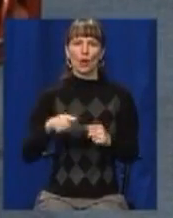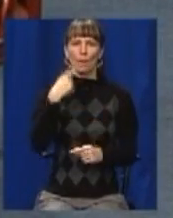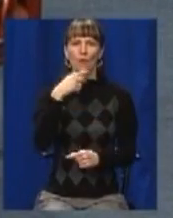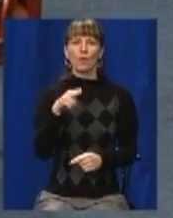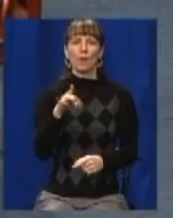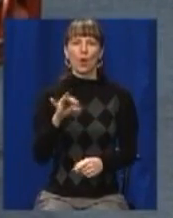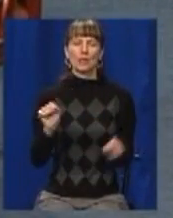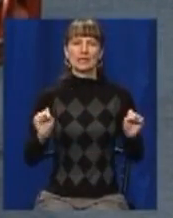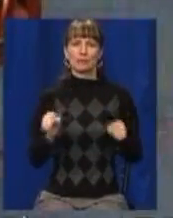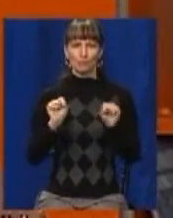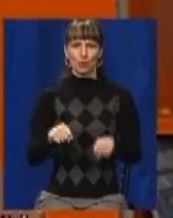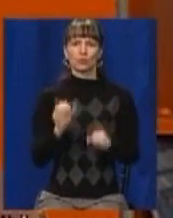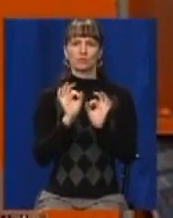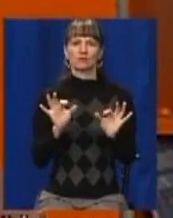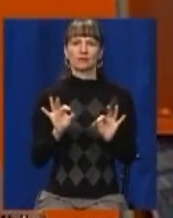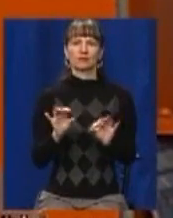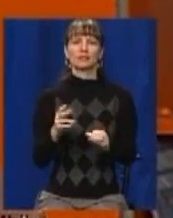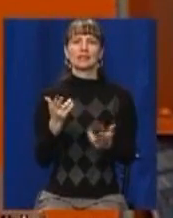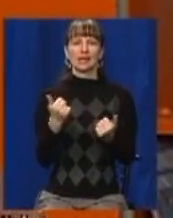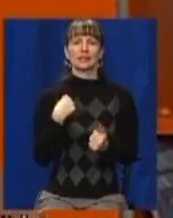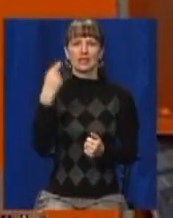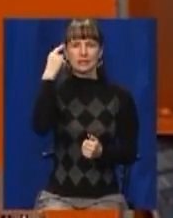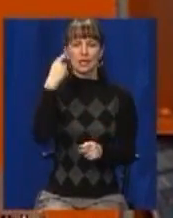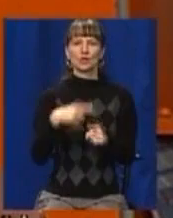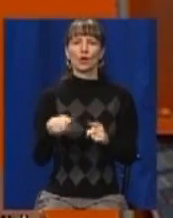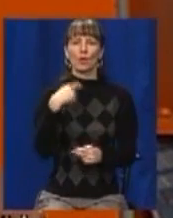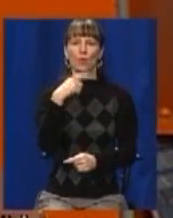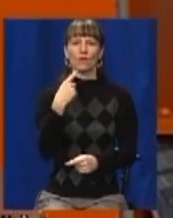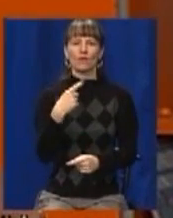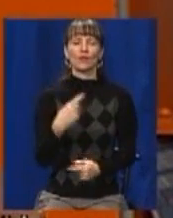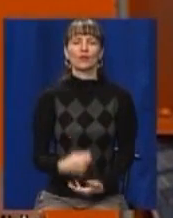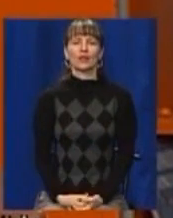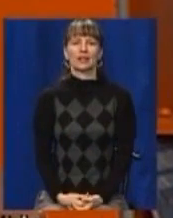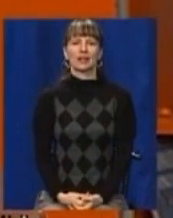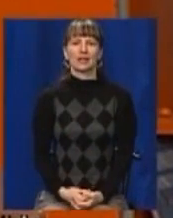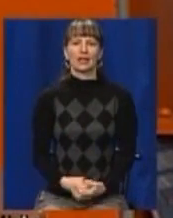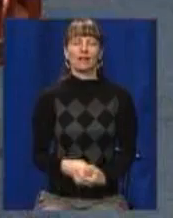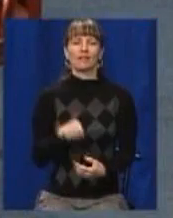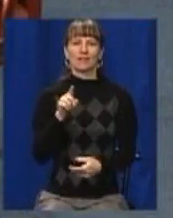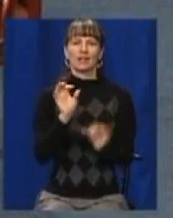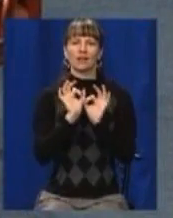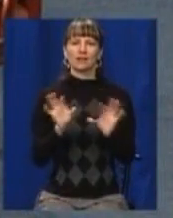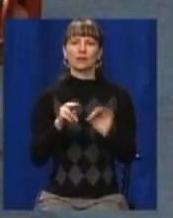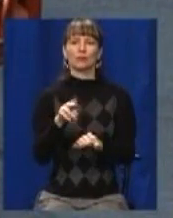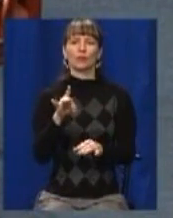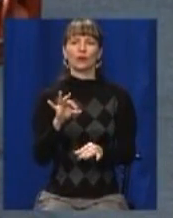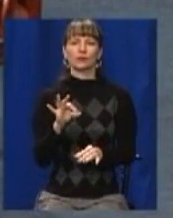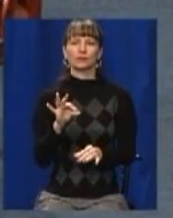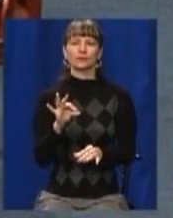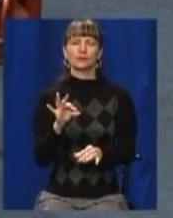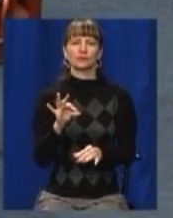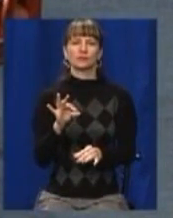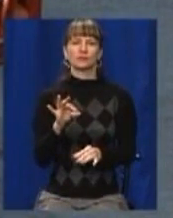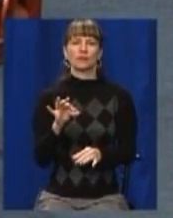про зиму, можеш сказати? А ти знаєш, так, я знаю одну скоромовку. В ній йдеться про...